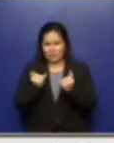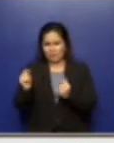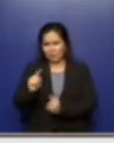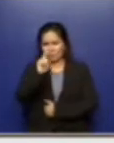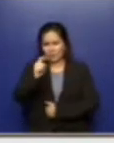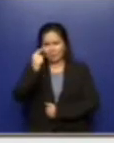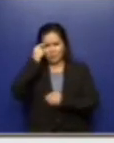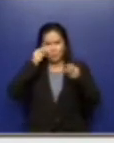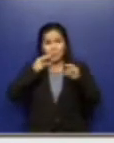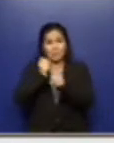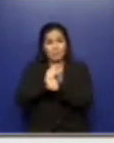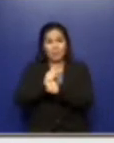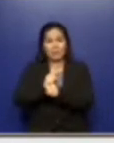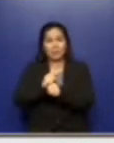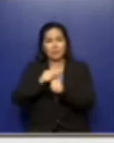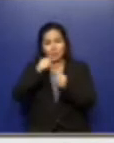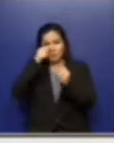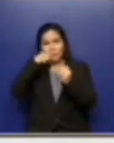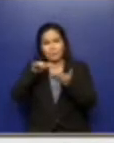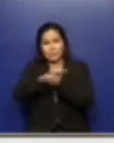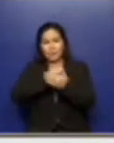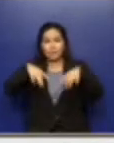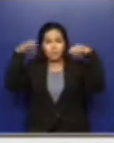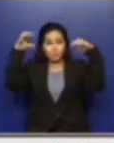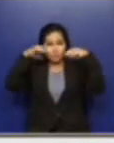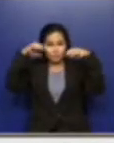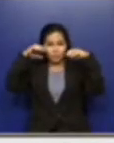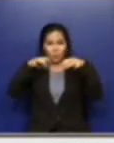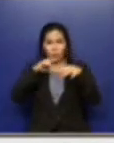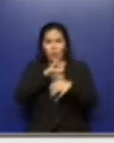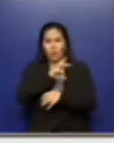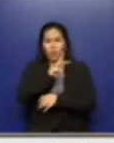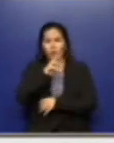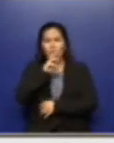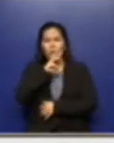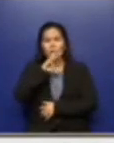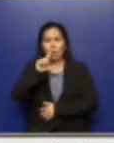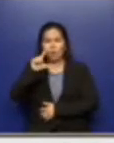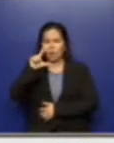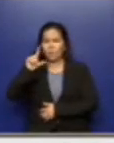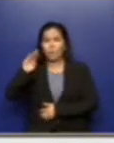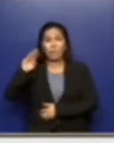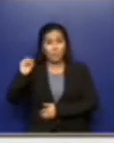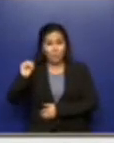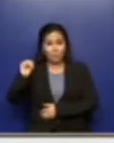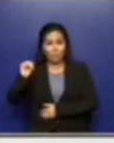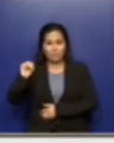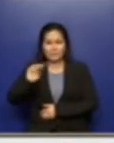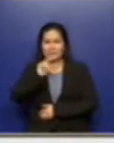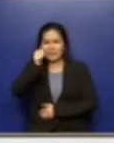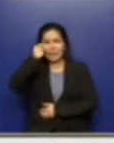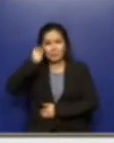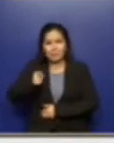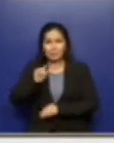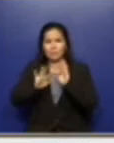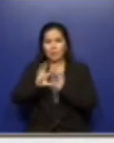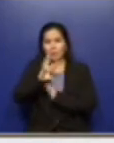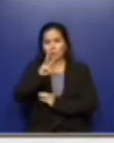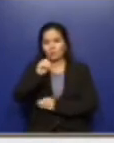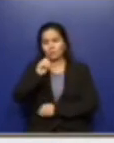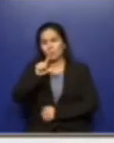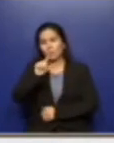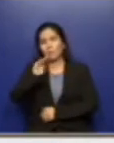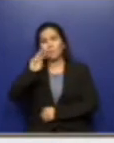ที่ตกมาในเขตประเทศไทยนั้นเนี่ย600ลูกบาศก์เมตรเนี่ยสามารถใช้ได้ไม่เกิน60ลูกบาศก์เมตร